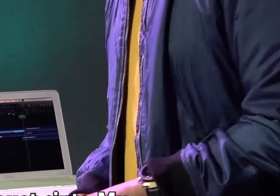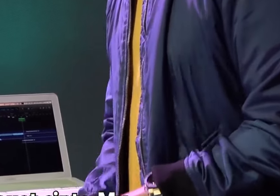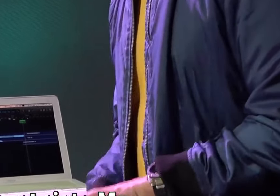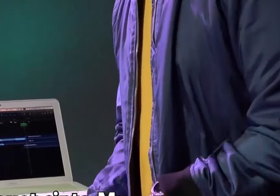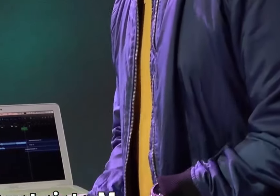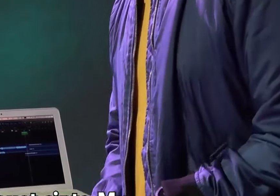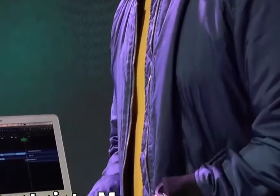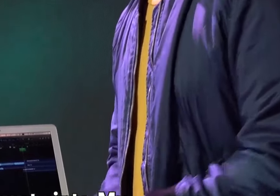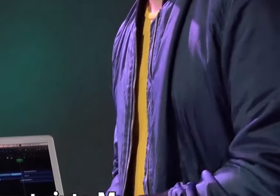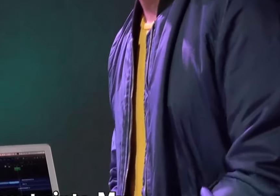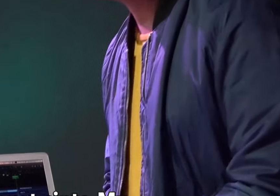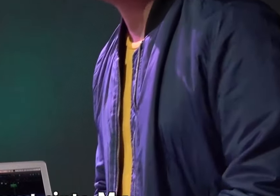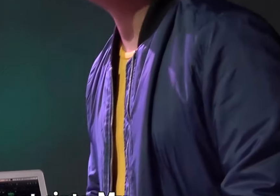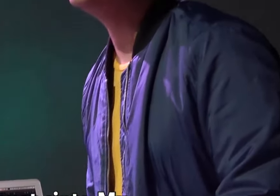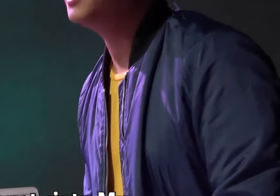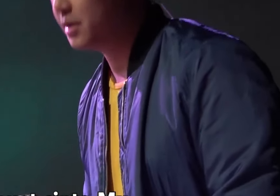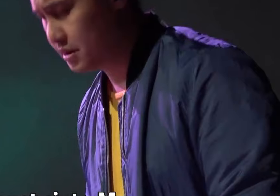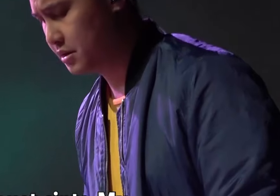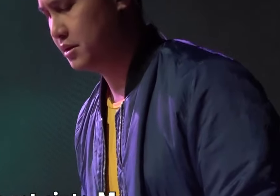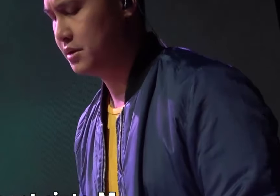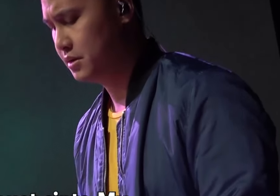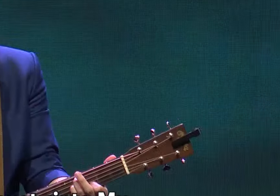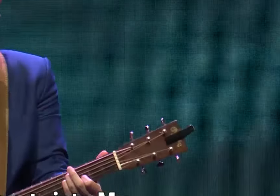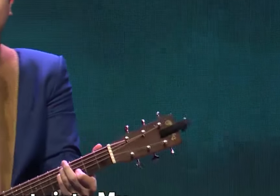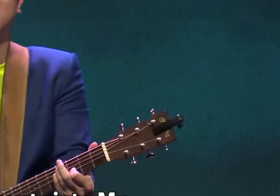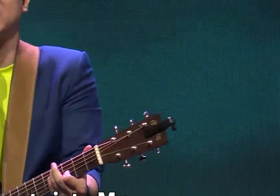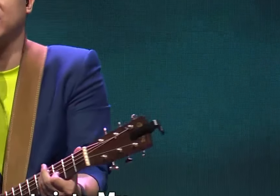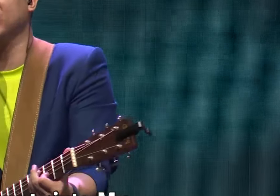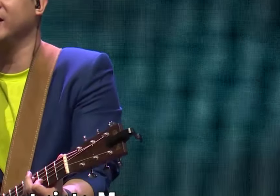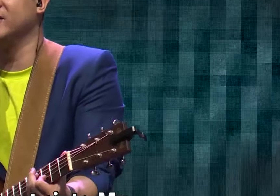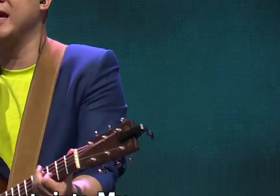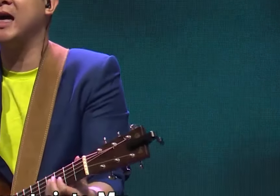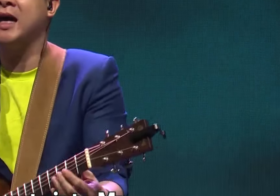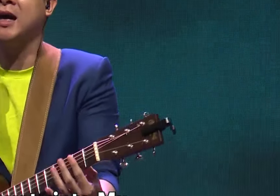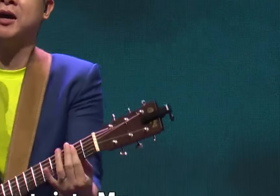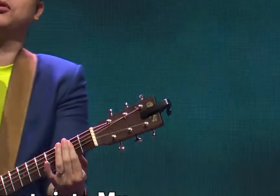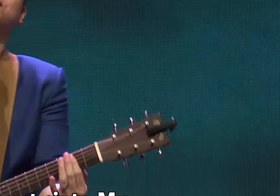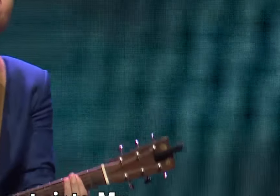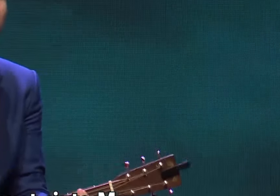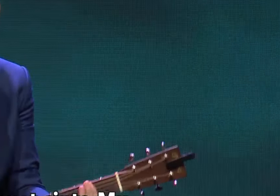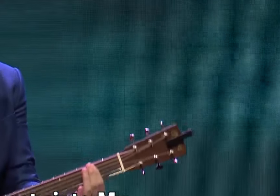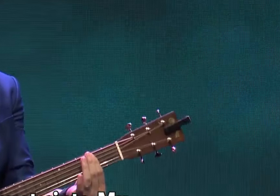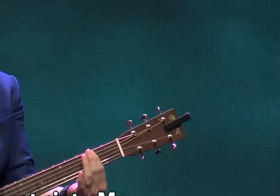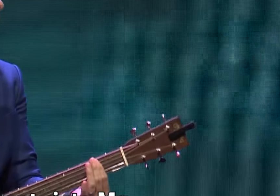Yesus. Terima kasih buat cinta-Mu.